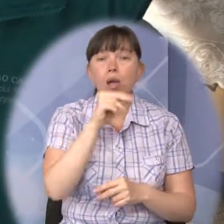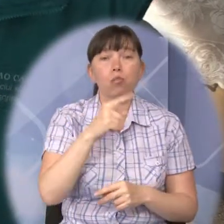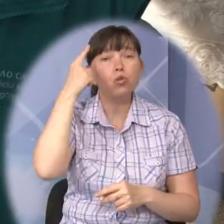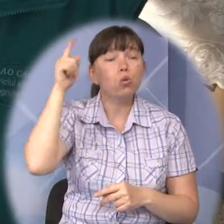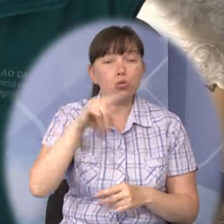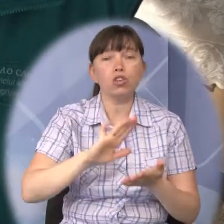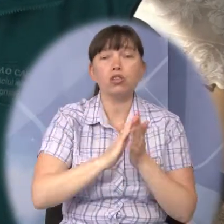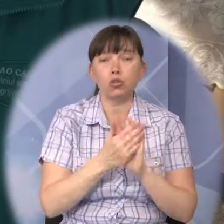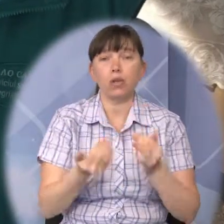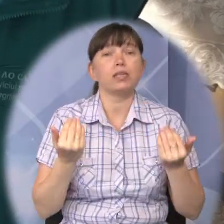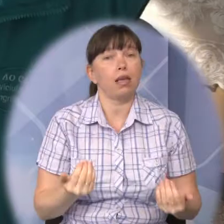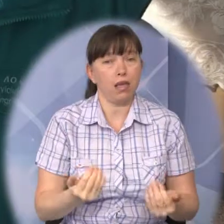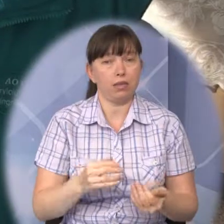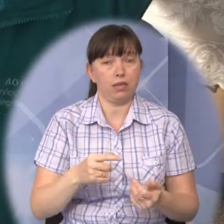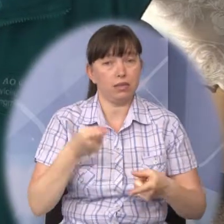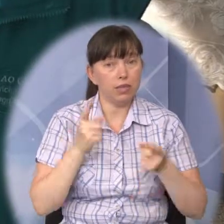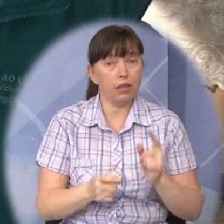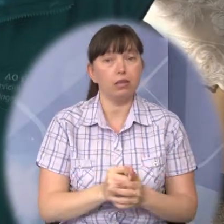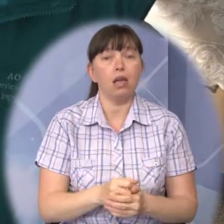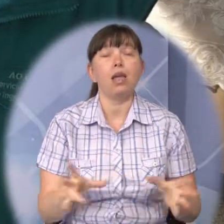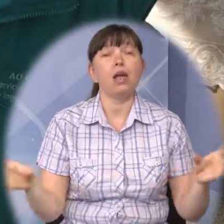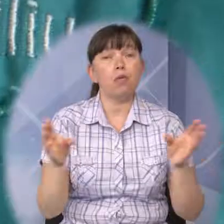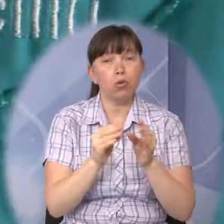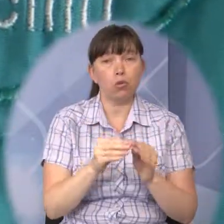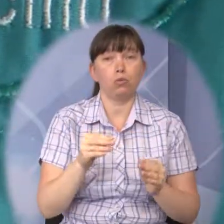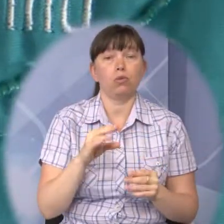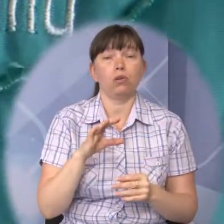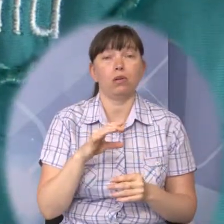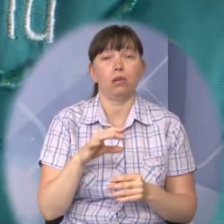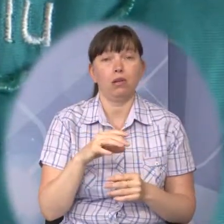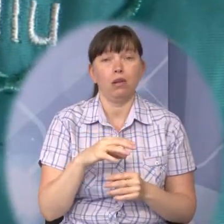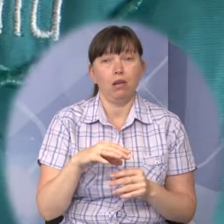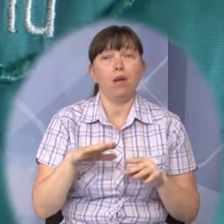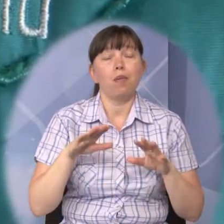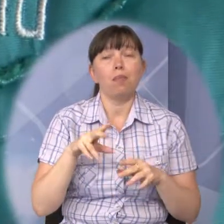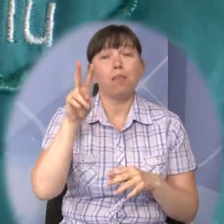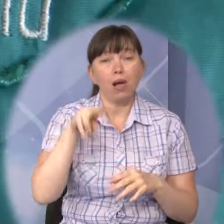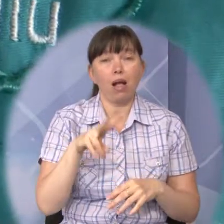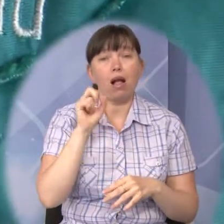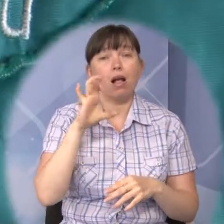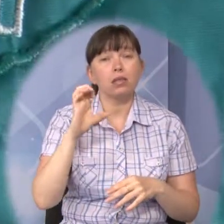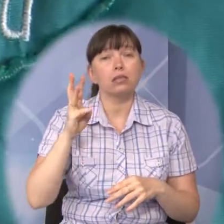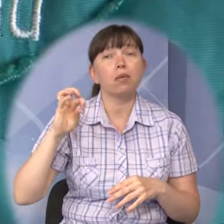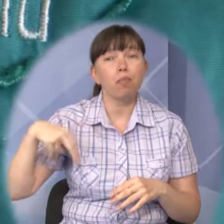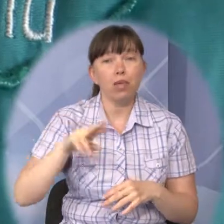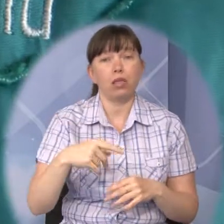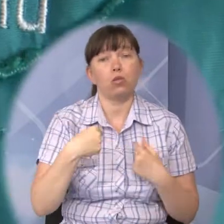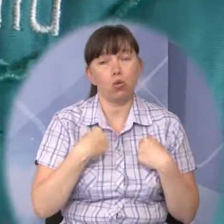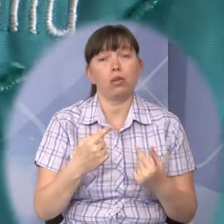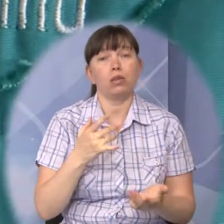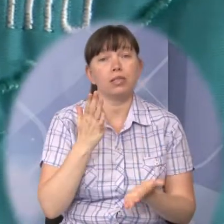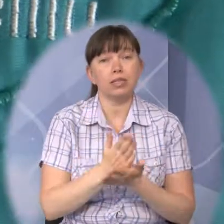cunoaștere a situației existente, împreună cu ONG-ul partener local Caritate